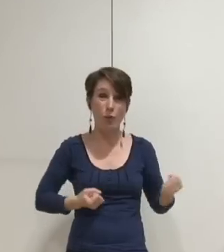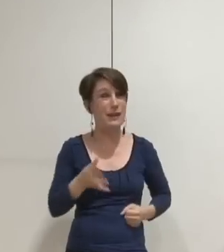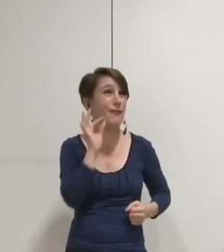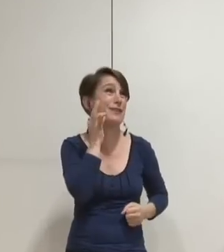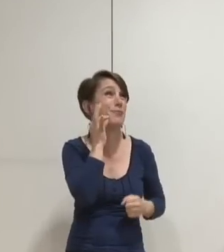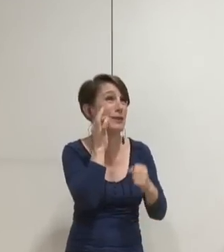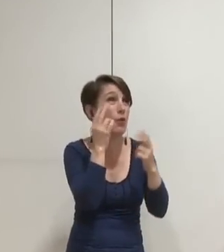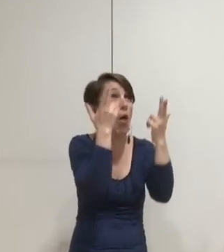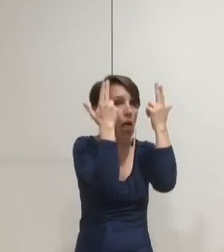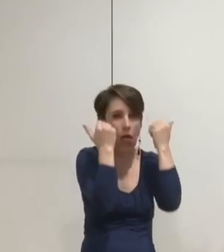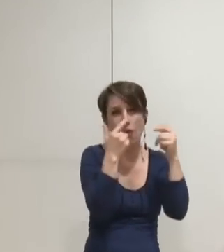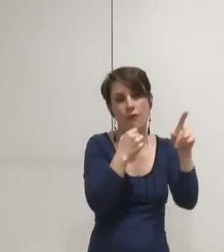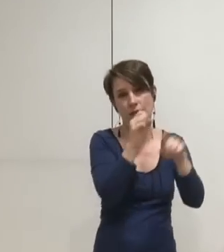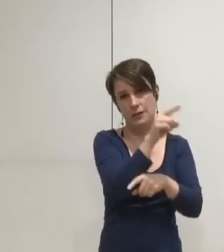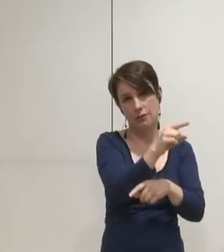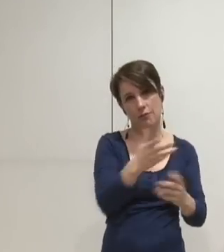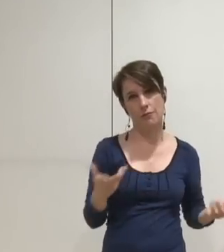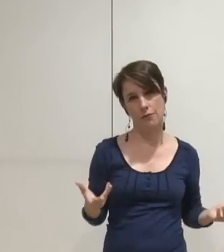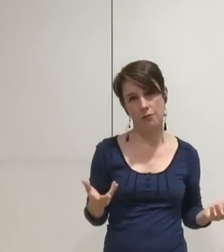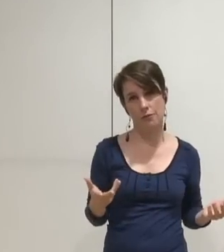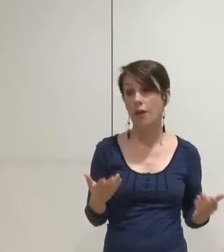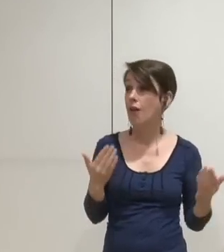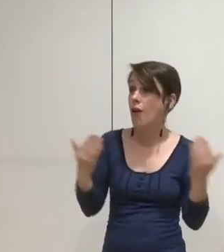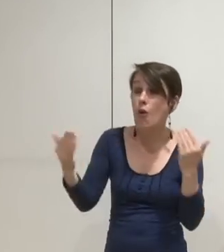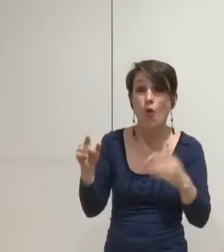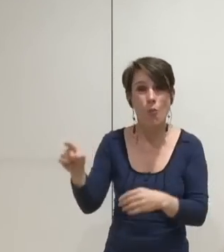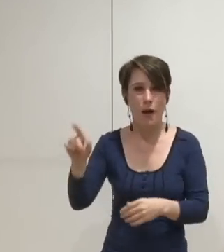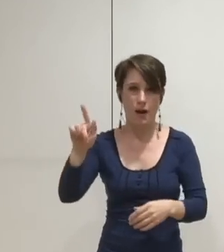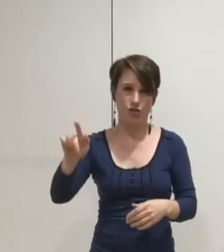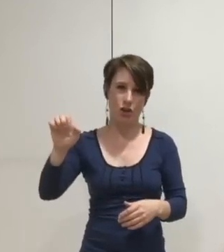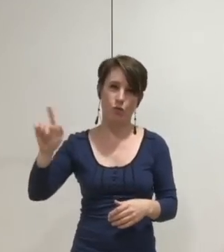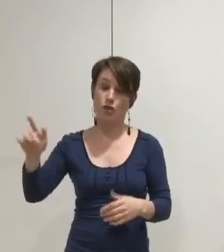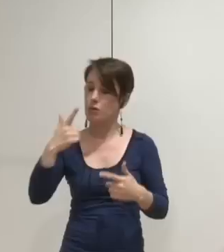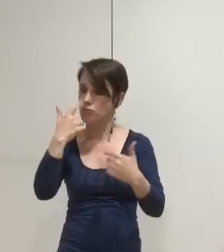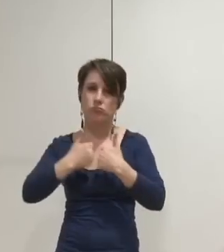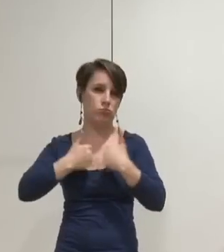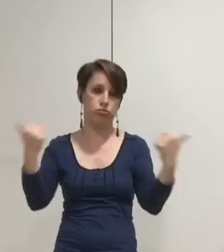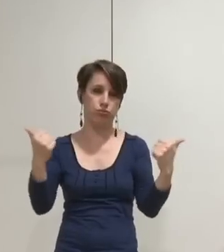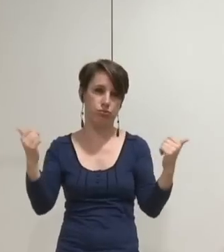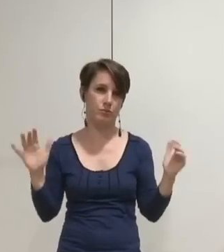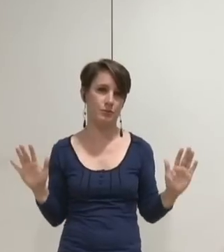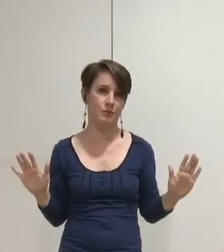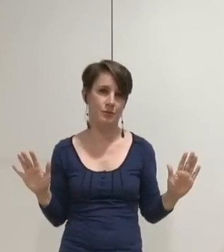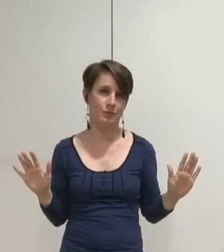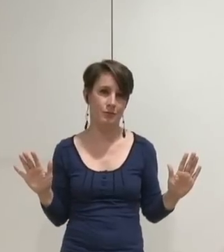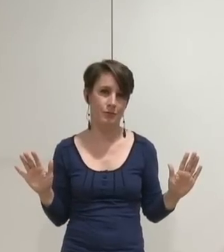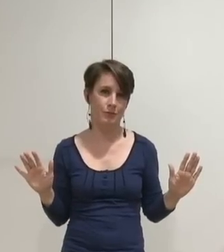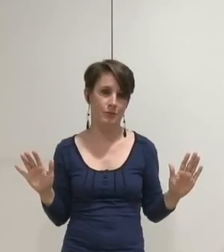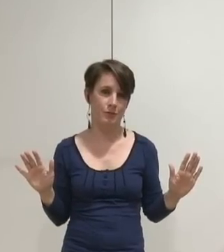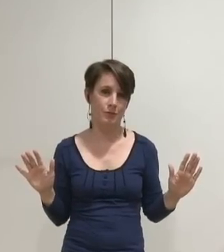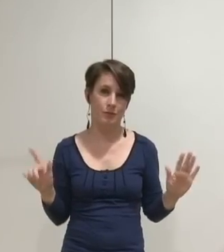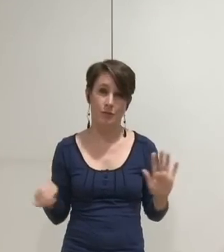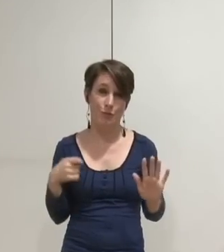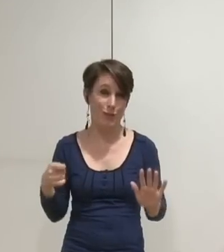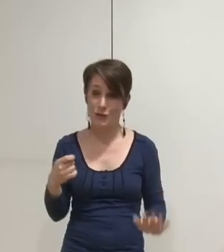garde la comparaison avec GG sur ce point n'aurait pas manqué mes chers collègues de démontrer le très net avantage